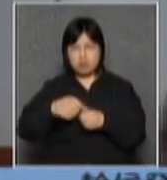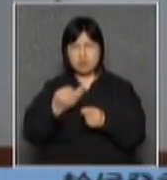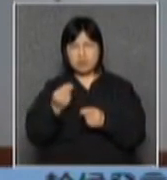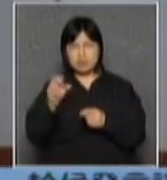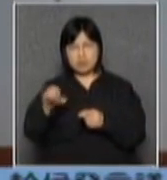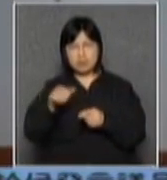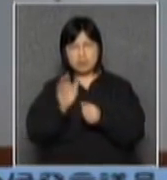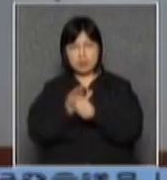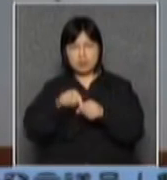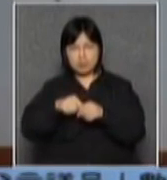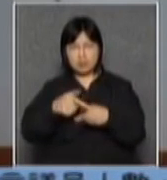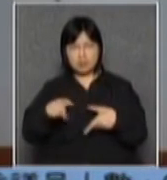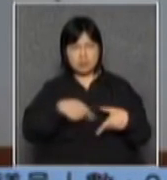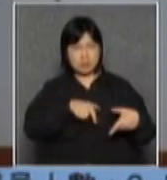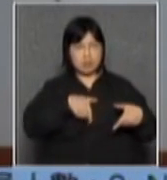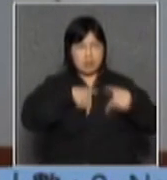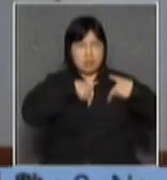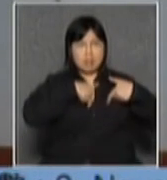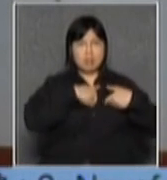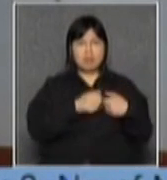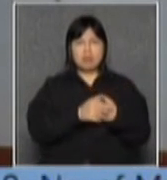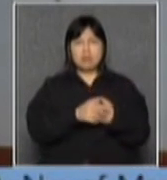你咁樣嚇，啲咩人嚟